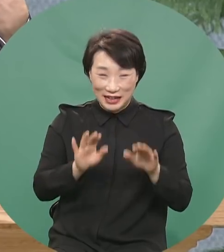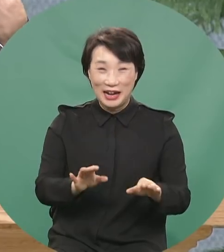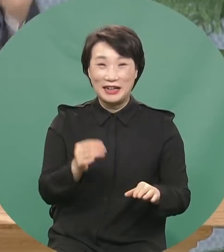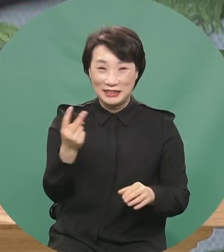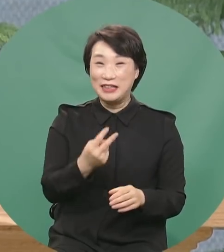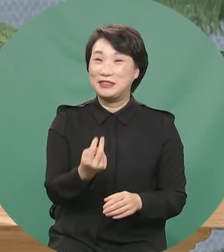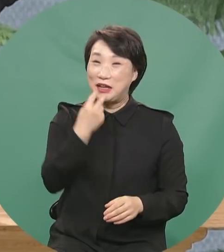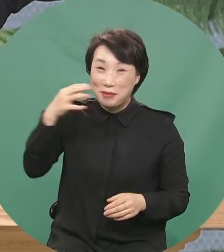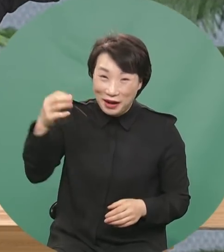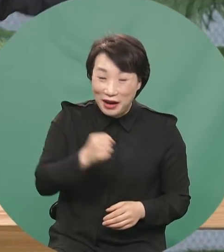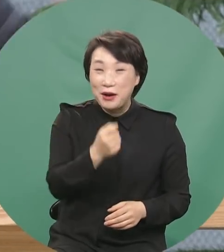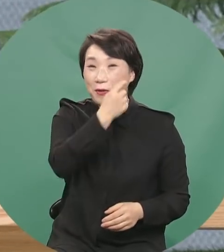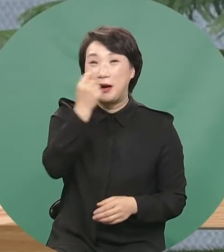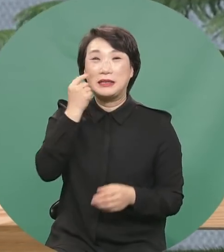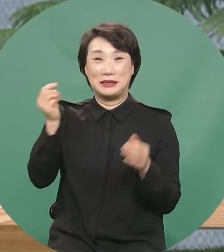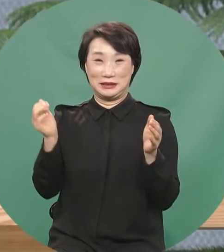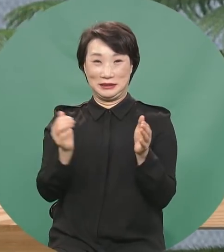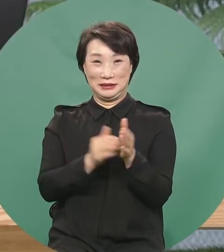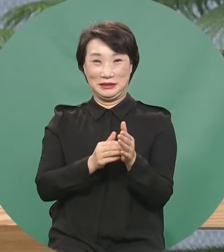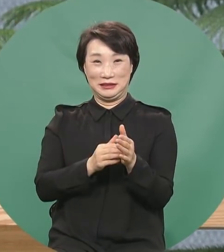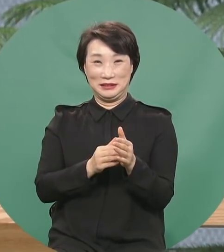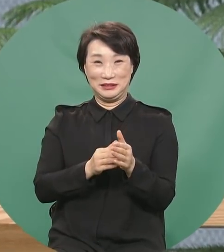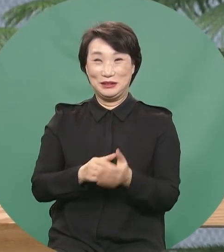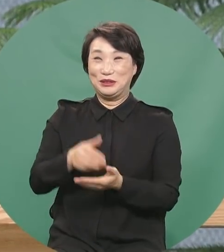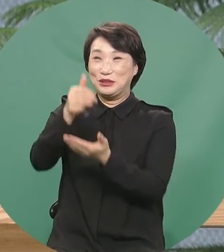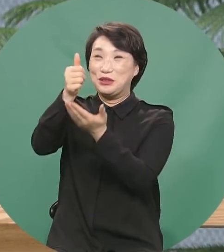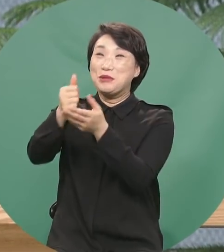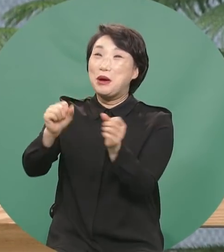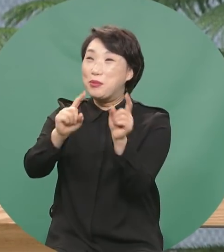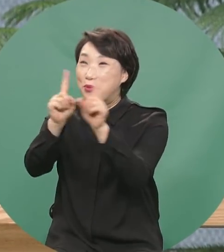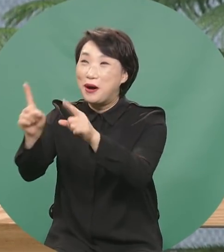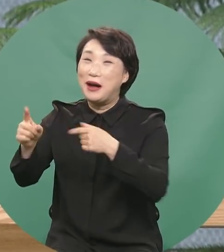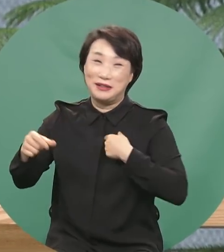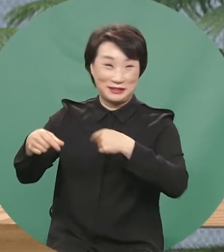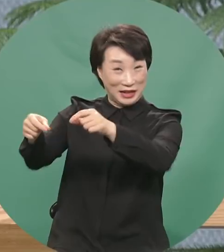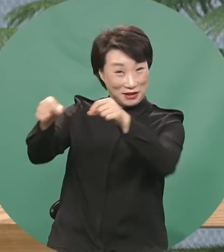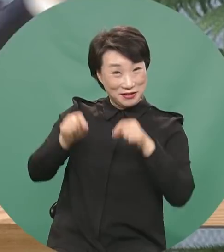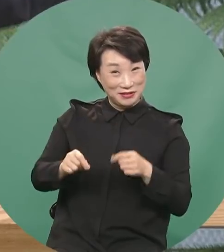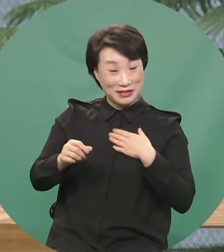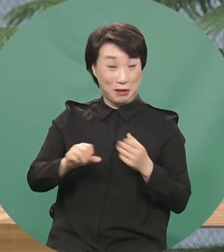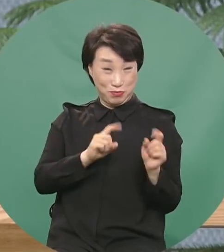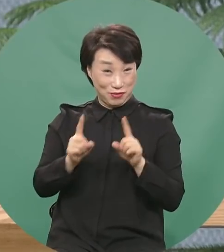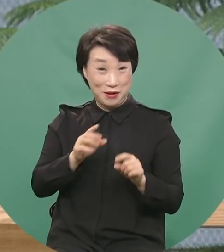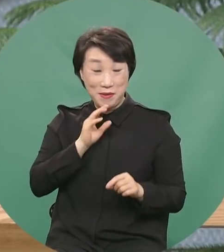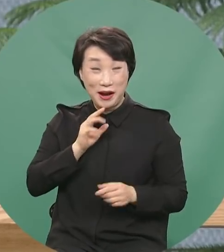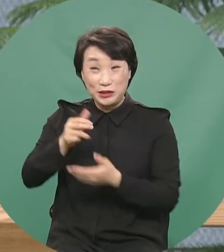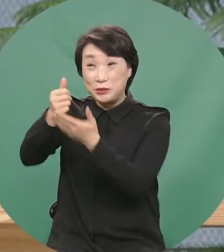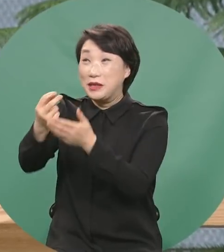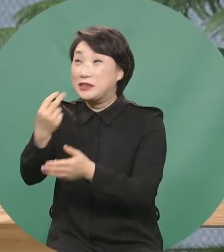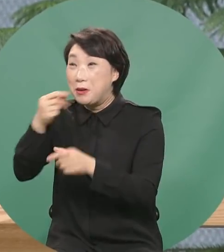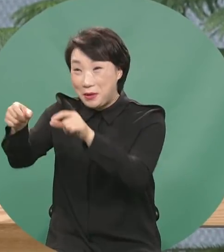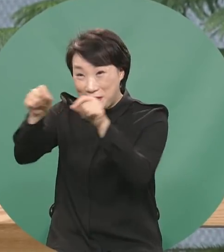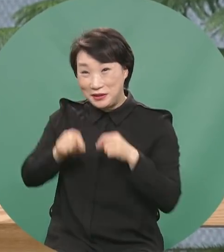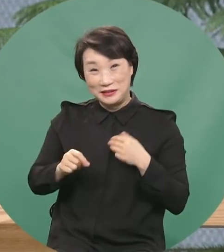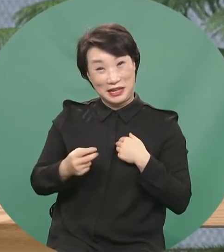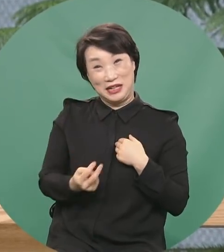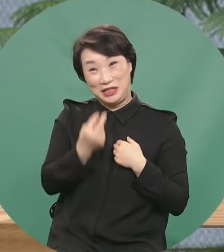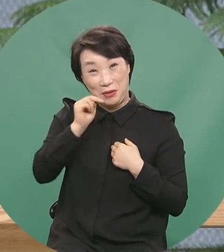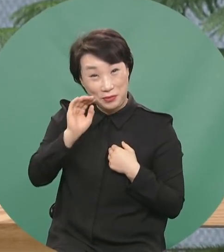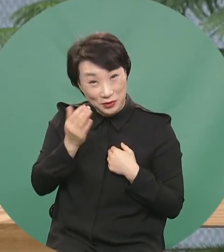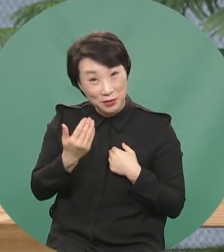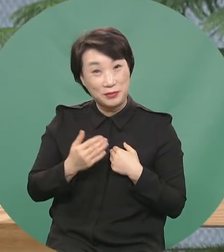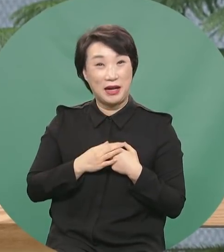생명을 얻었음을 확인했으니 주님의 부활은 나의 부활이요 그의 생명은 나의